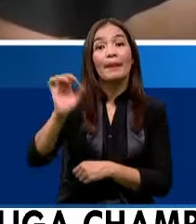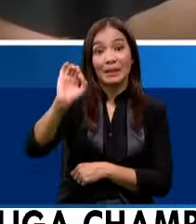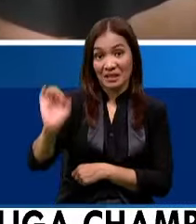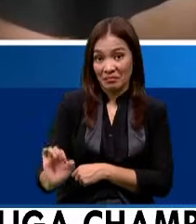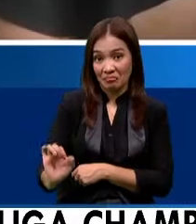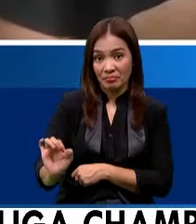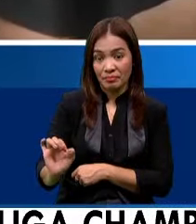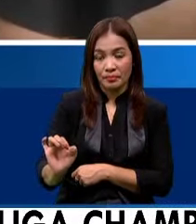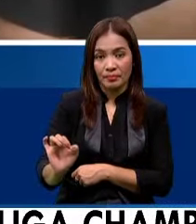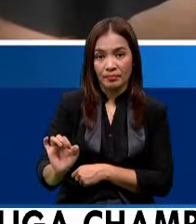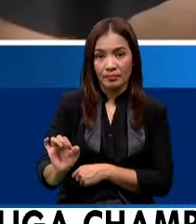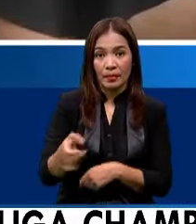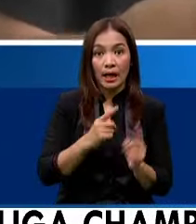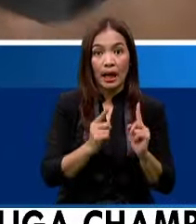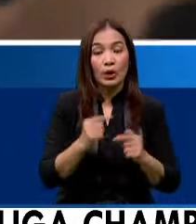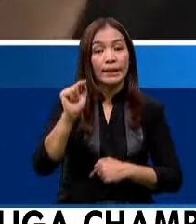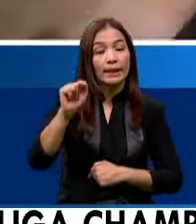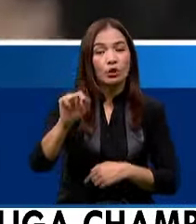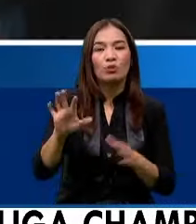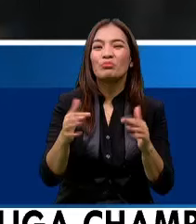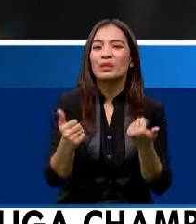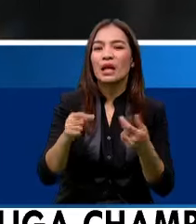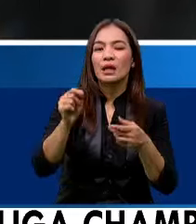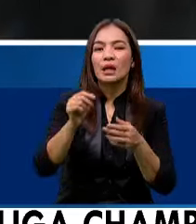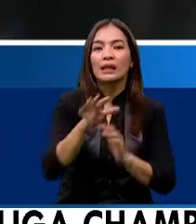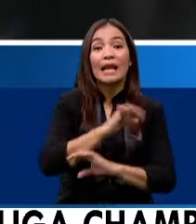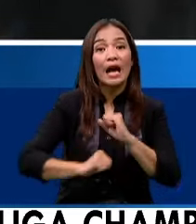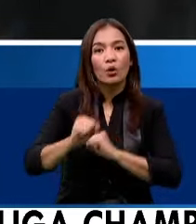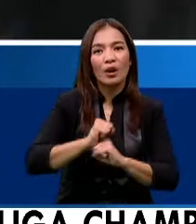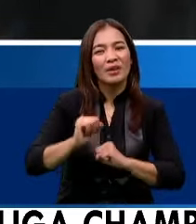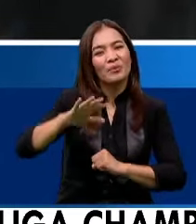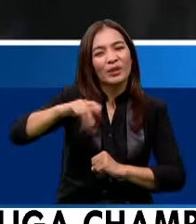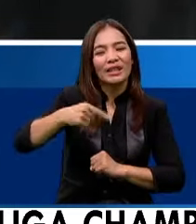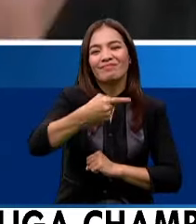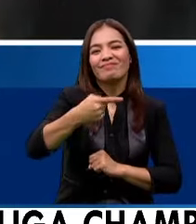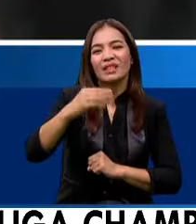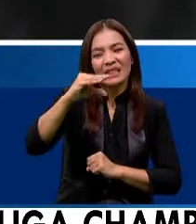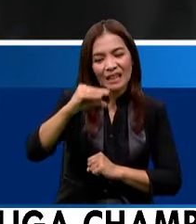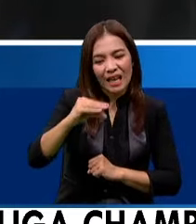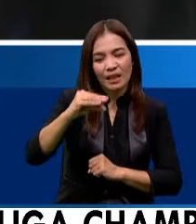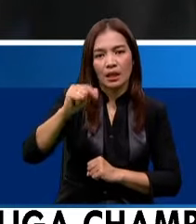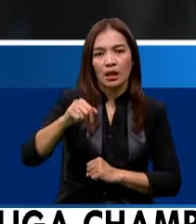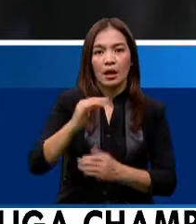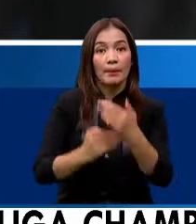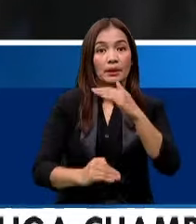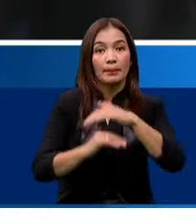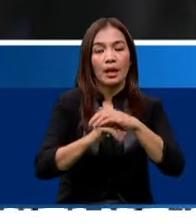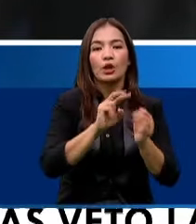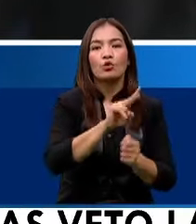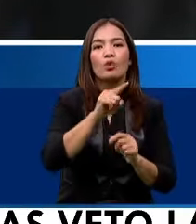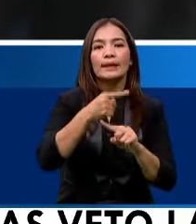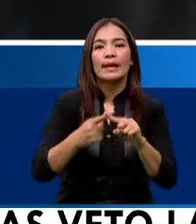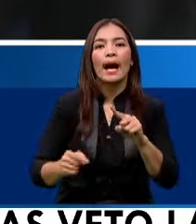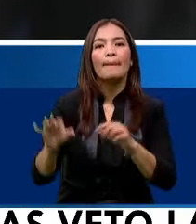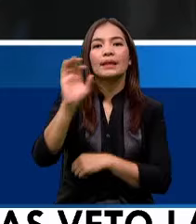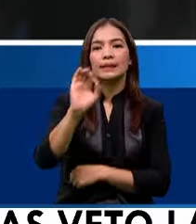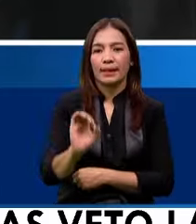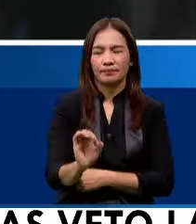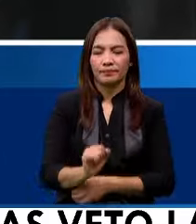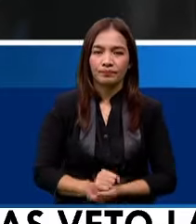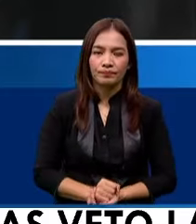ee kalau memang itu bisa dilakukan defisit ee bisa ee dimitegasi sampai maksimal 2,5%